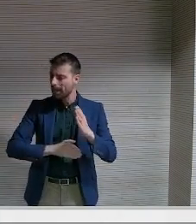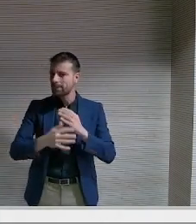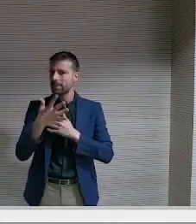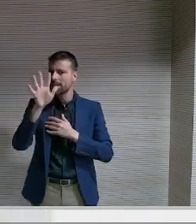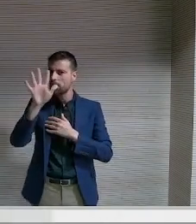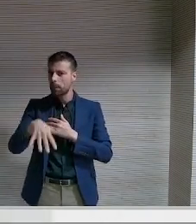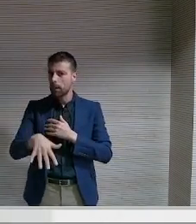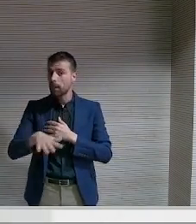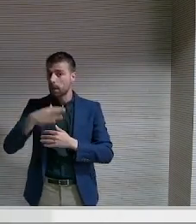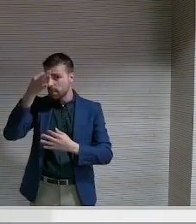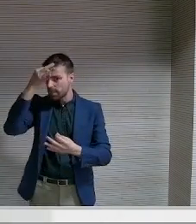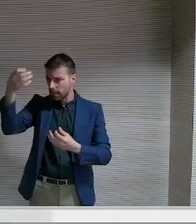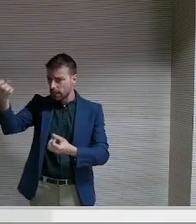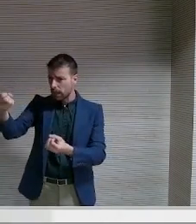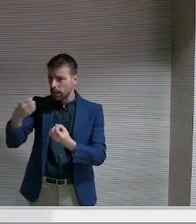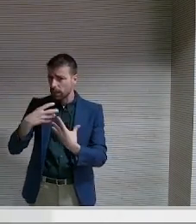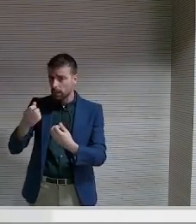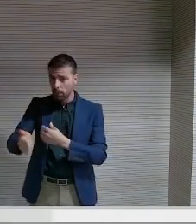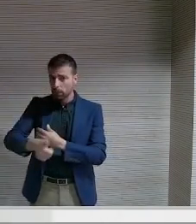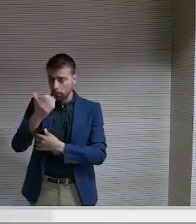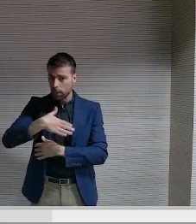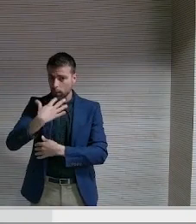poden detallar una miqueta més?